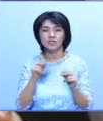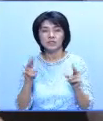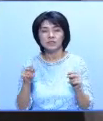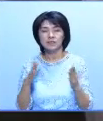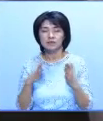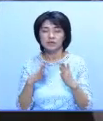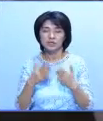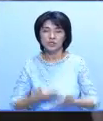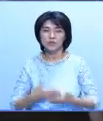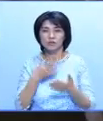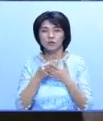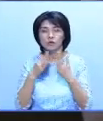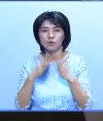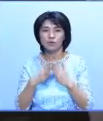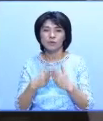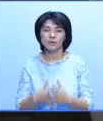жизнь.